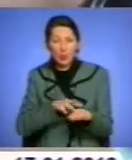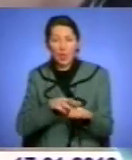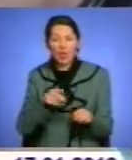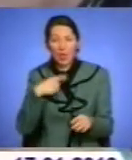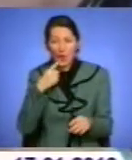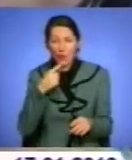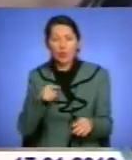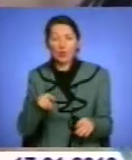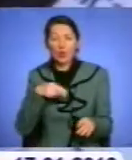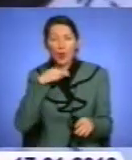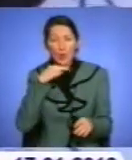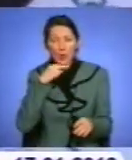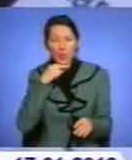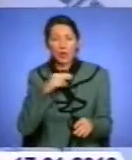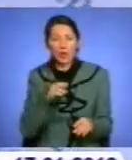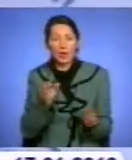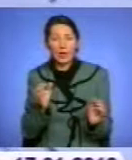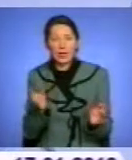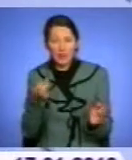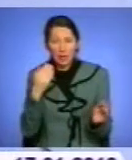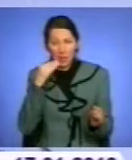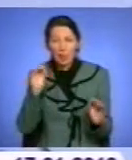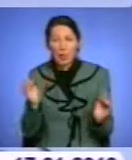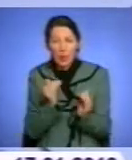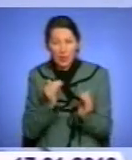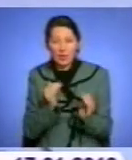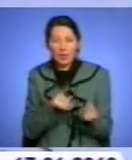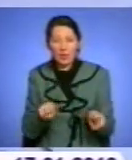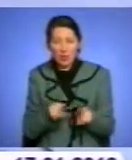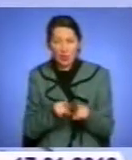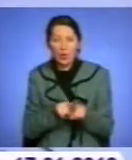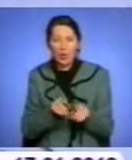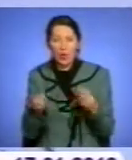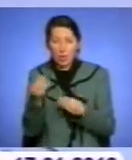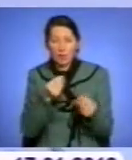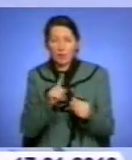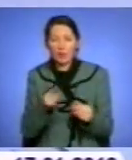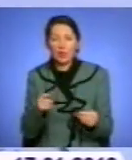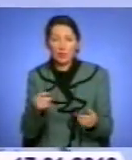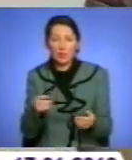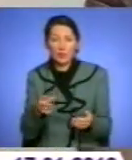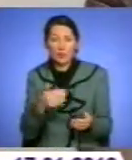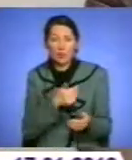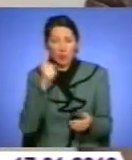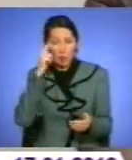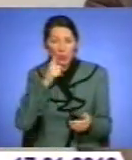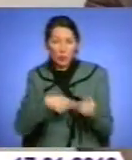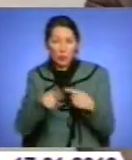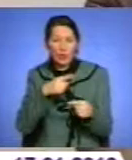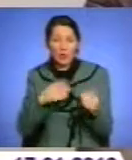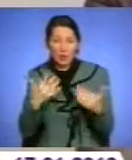від подібного роду злодіянь, ніж розраховувати на повернення втраченого. А ще варто запам'ятати декілька порад.